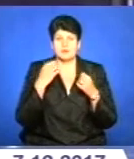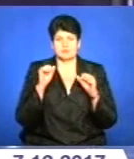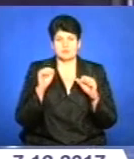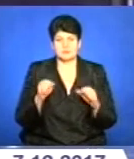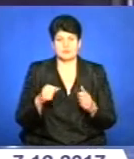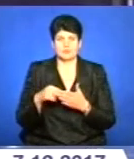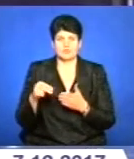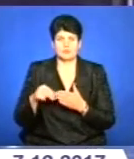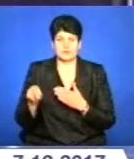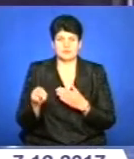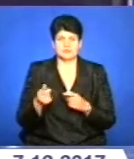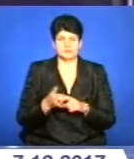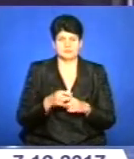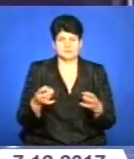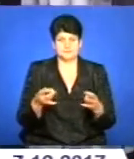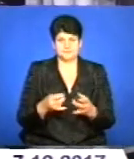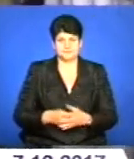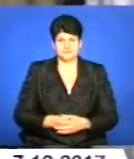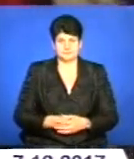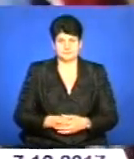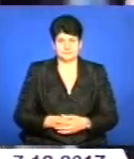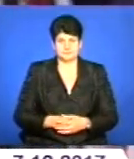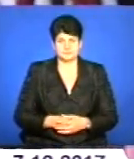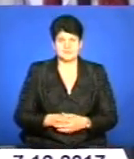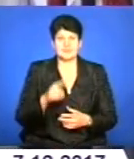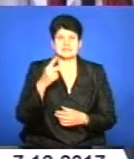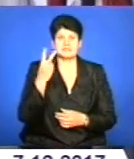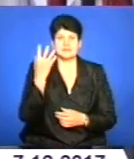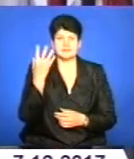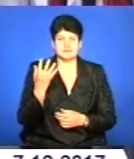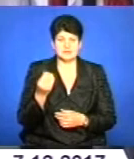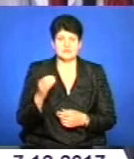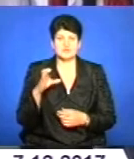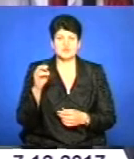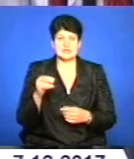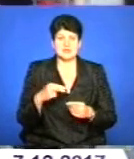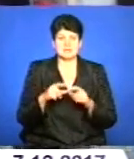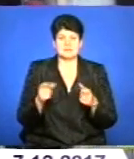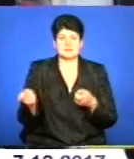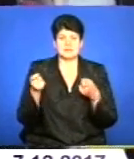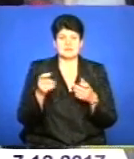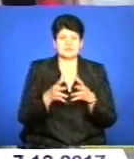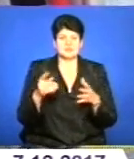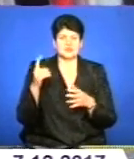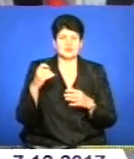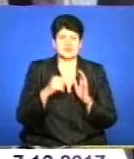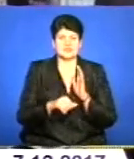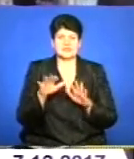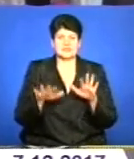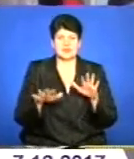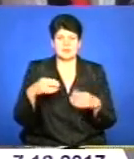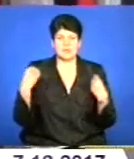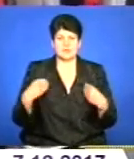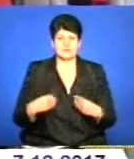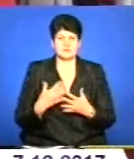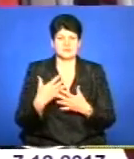змоги придбати найнеобхідніше. За два дні у соціальний магазин «Одежина» принесли більше 160 кілограмів одягу.